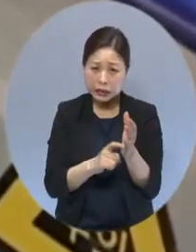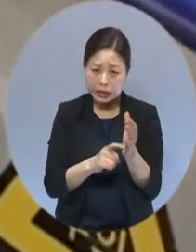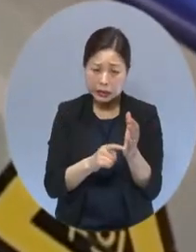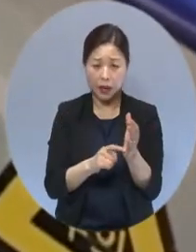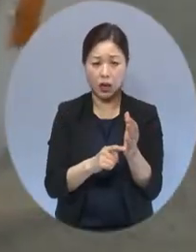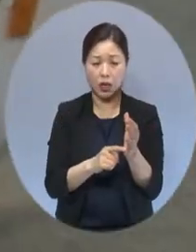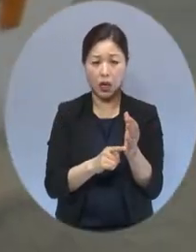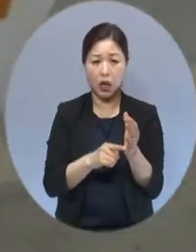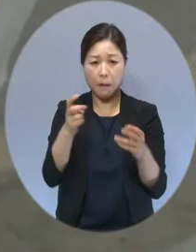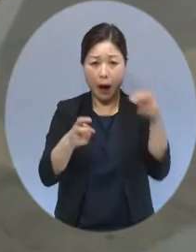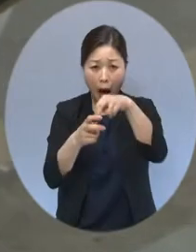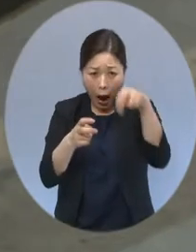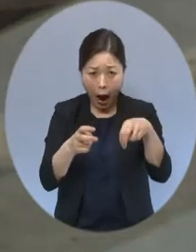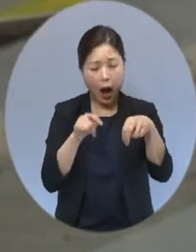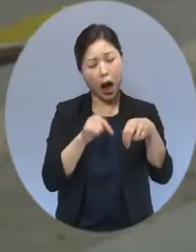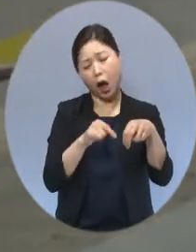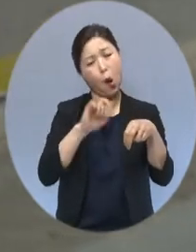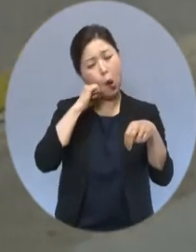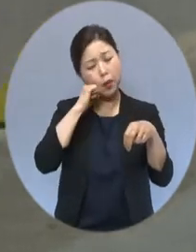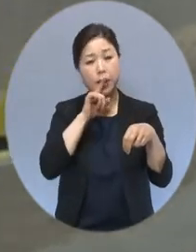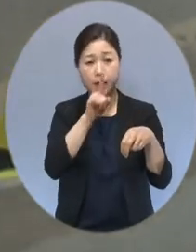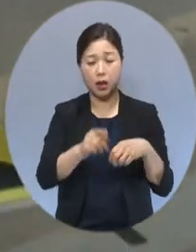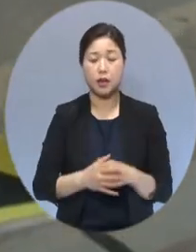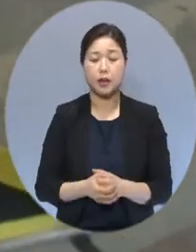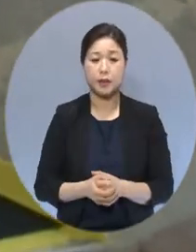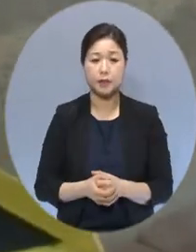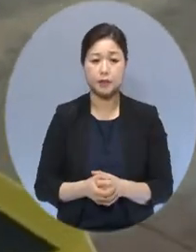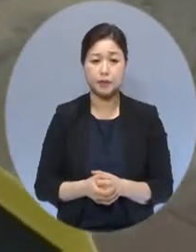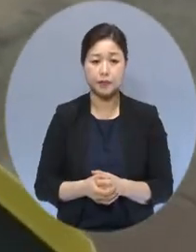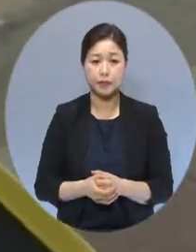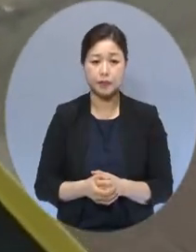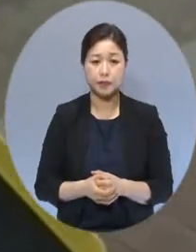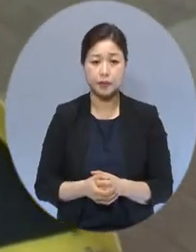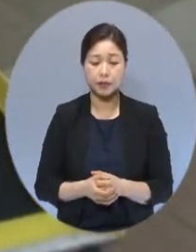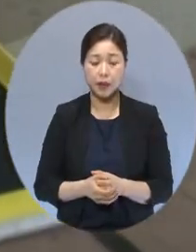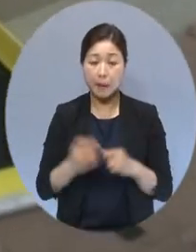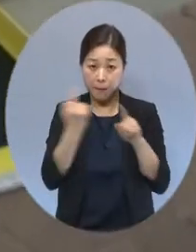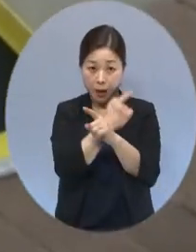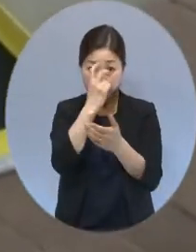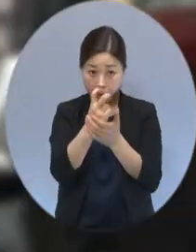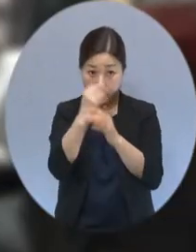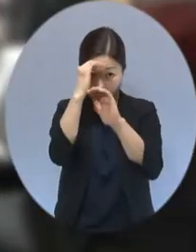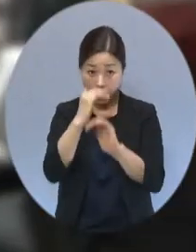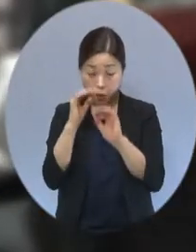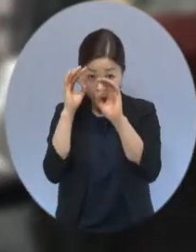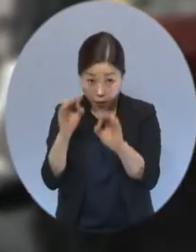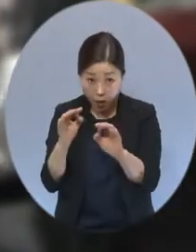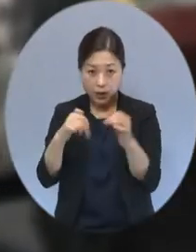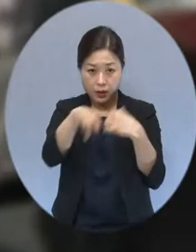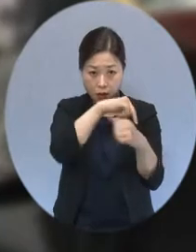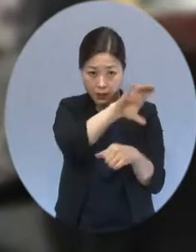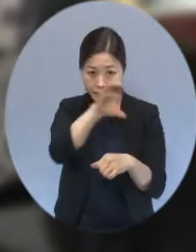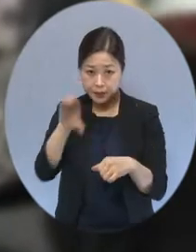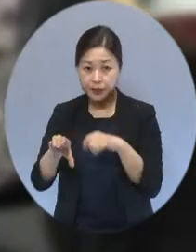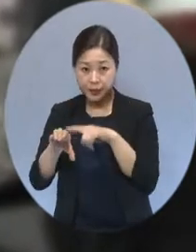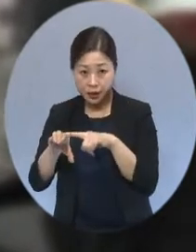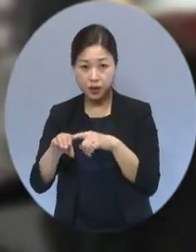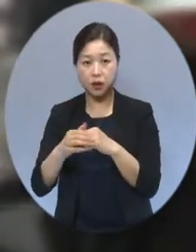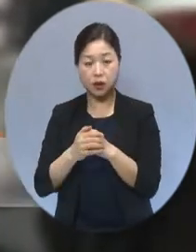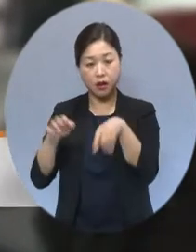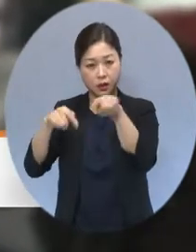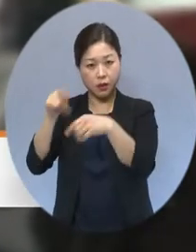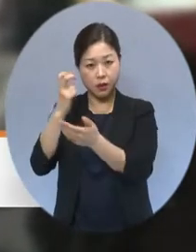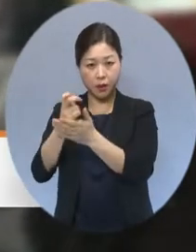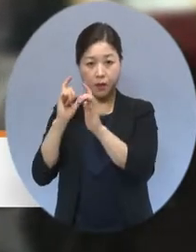처리하기에 어려움이 많다는 설명입니다. 이에 개정안에서는 해당 문제를 반영해 행정안전부령으로